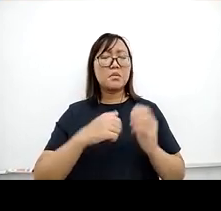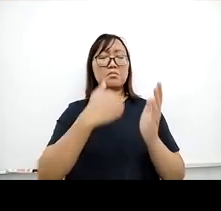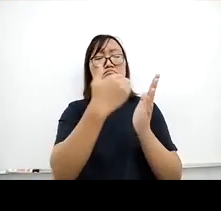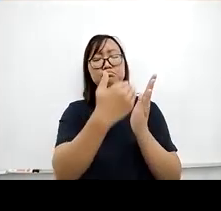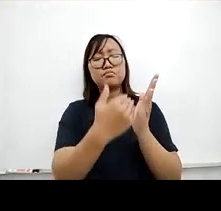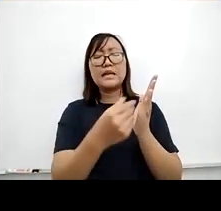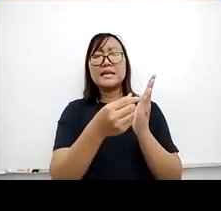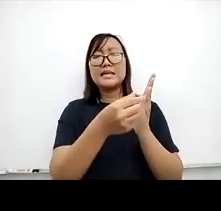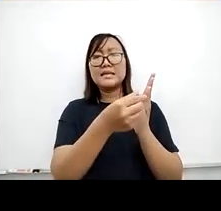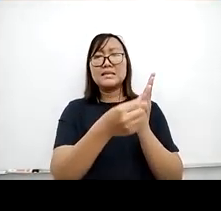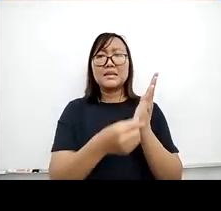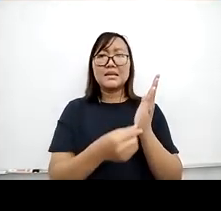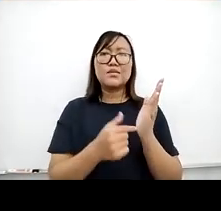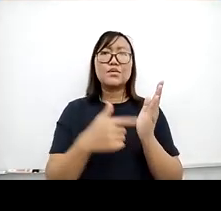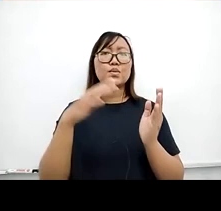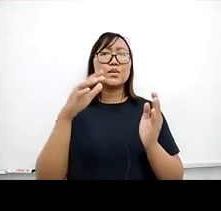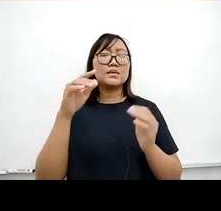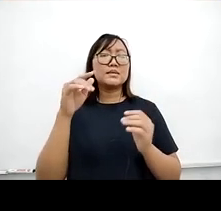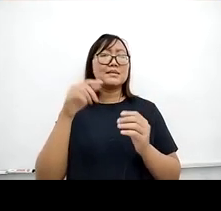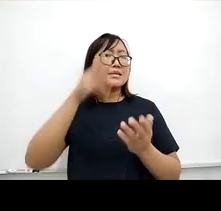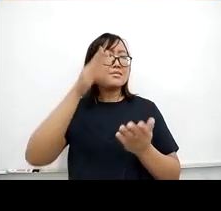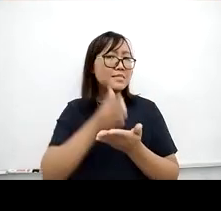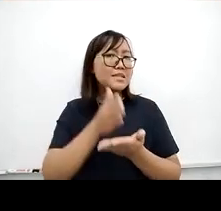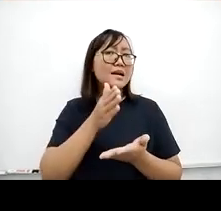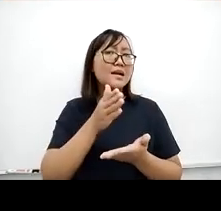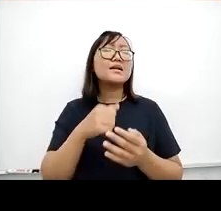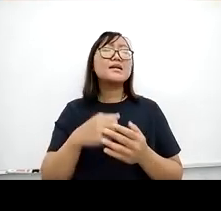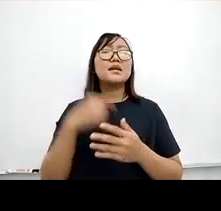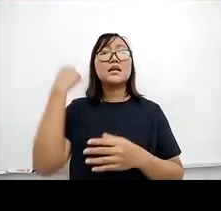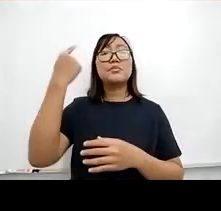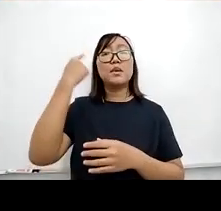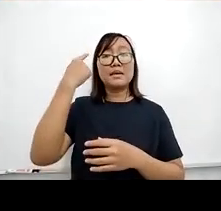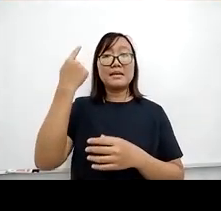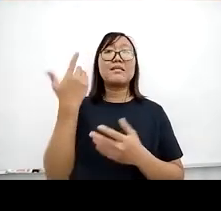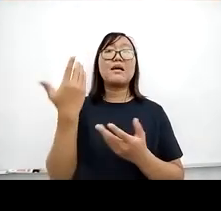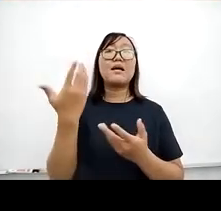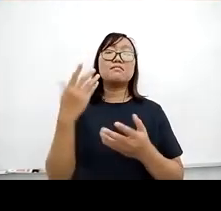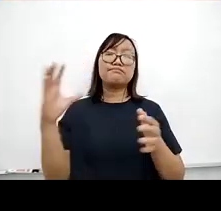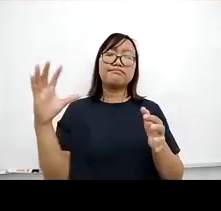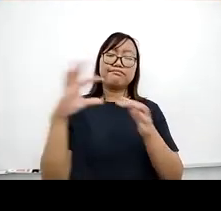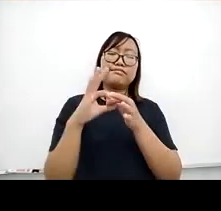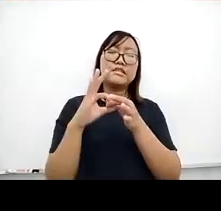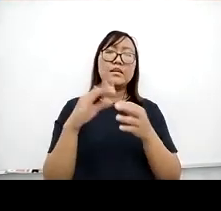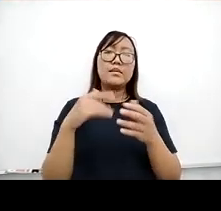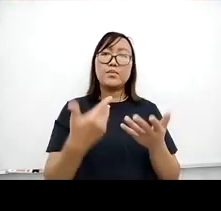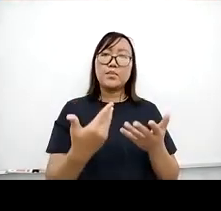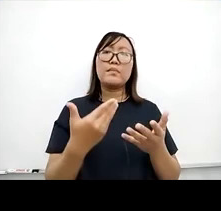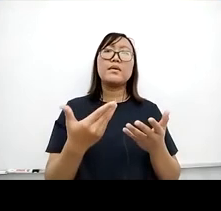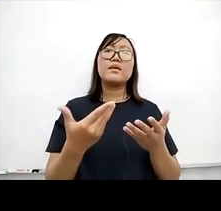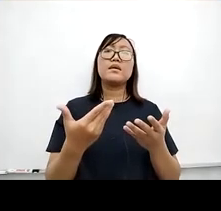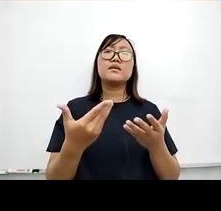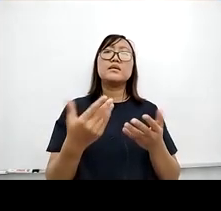polisi engagement dengan lembaga pemerintah Hai maka Yuan De melakukan pendekatan untuk menyediakan satu